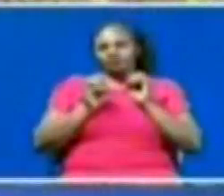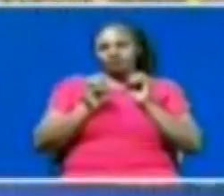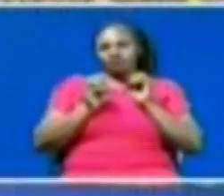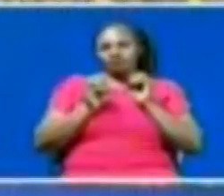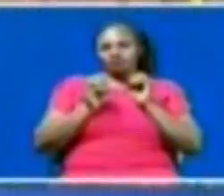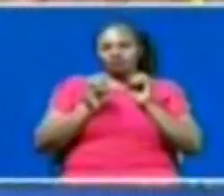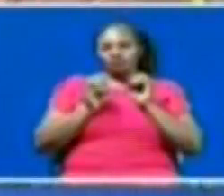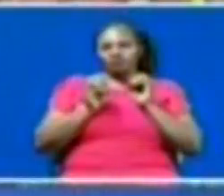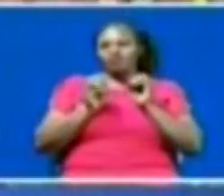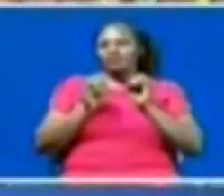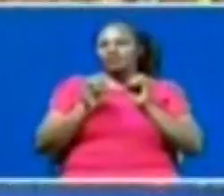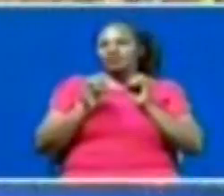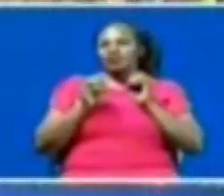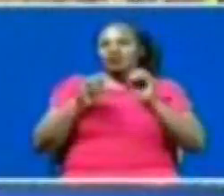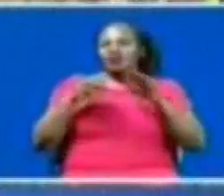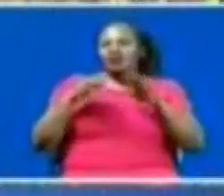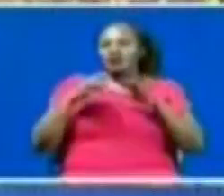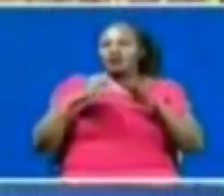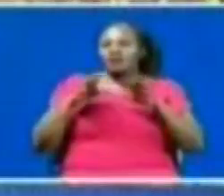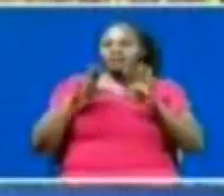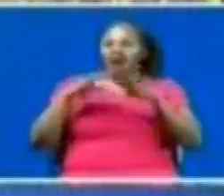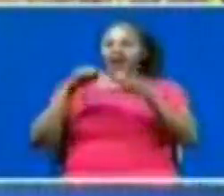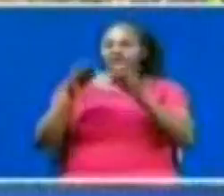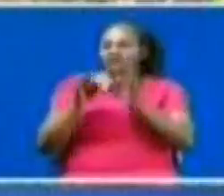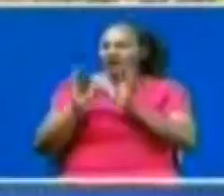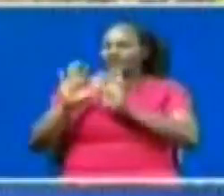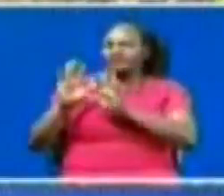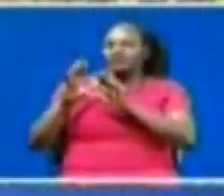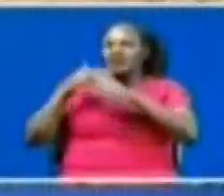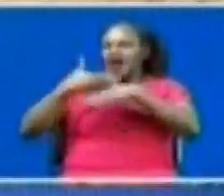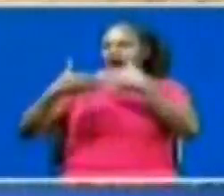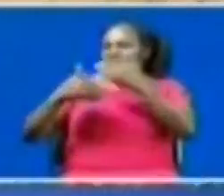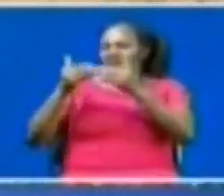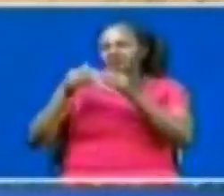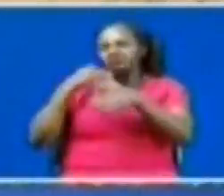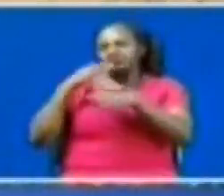Machide ya manyumba tu. Yeri tu manyumba utengenezia sisi.